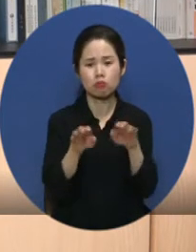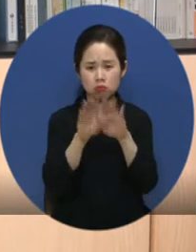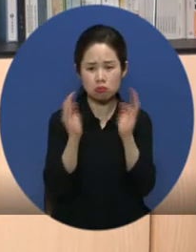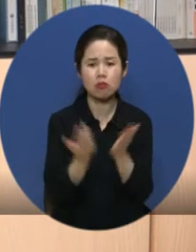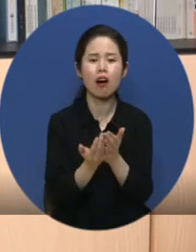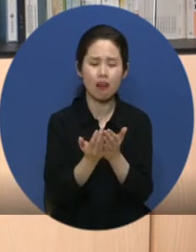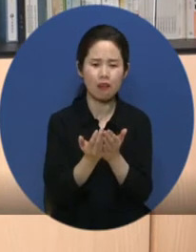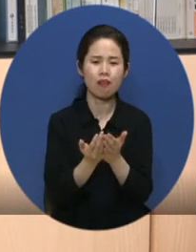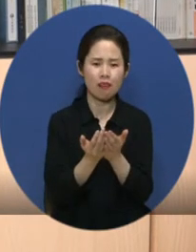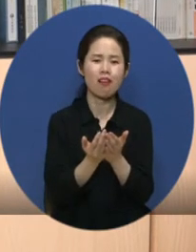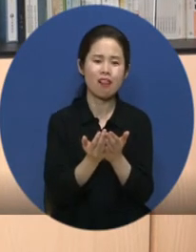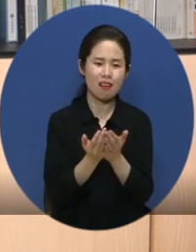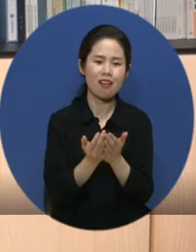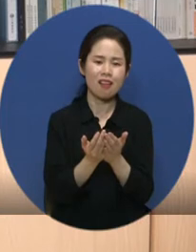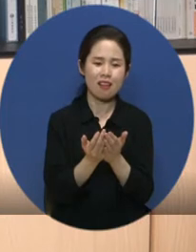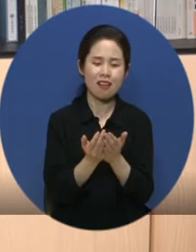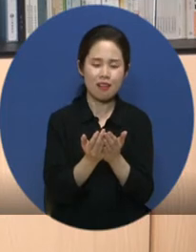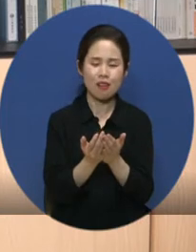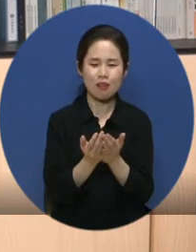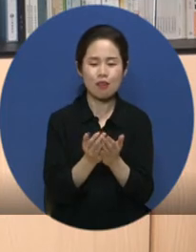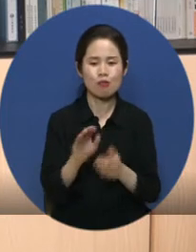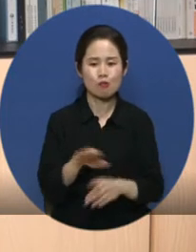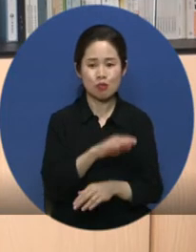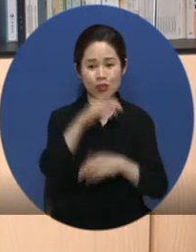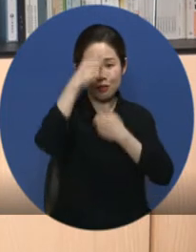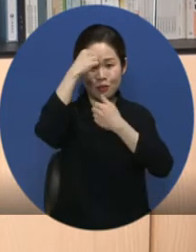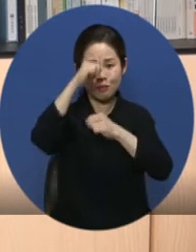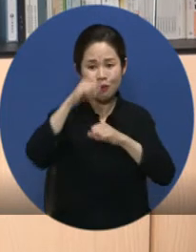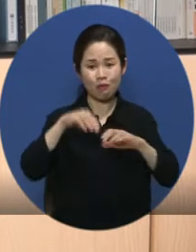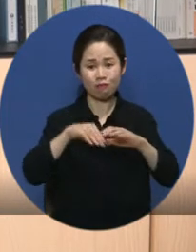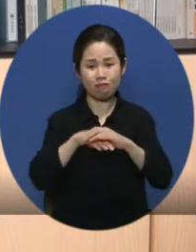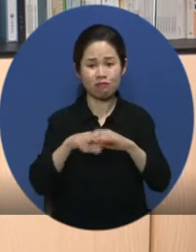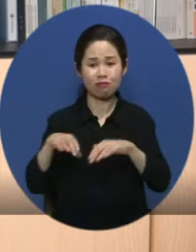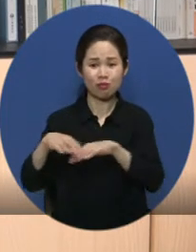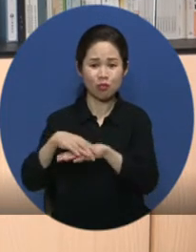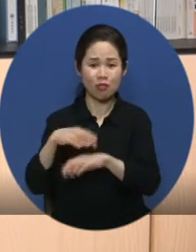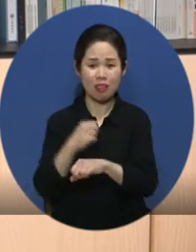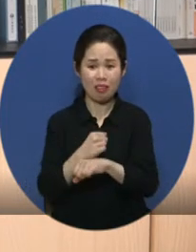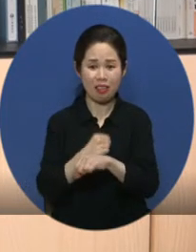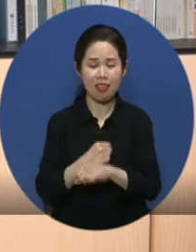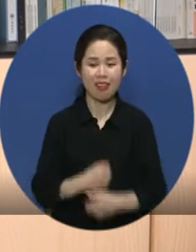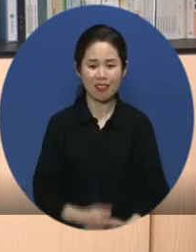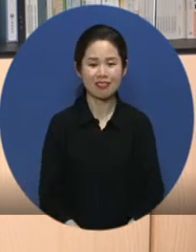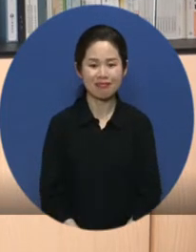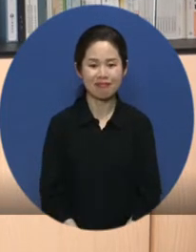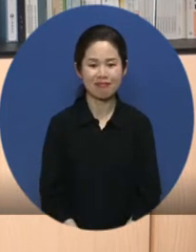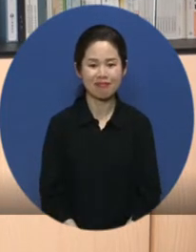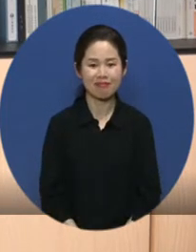다 사랑을 받고 있는 그런 제품을 생산하는 곳입니다.